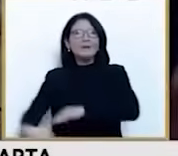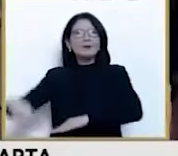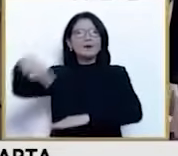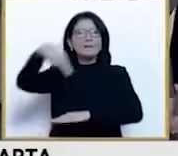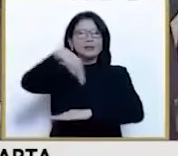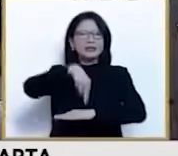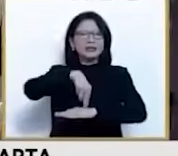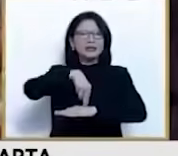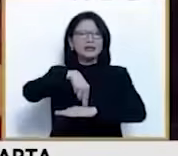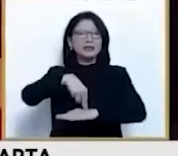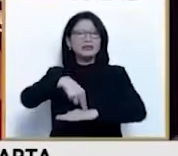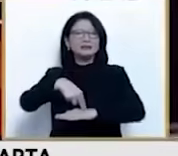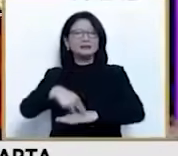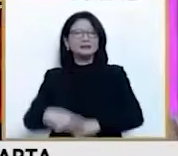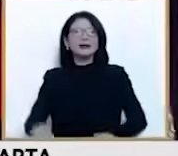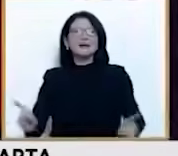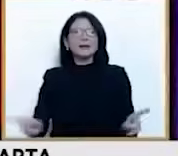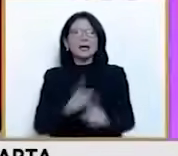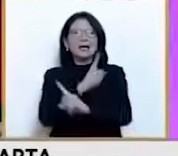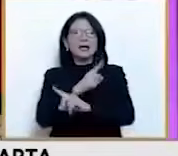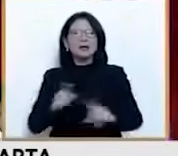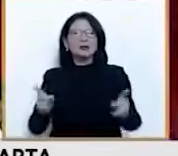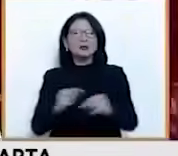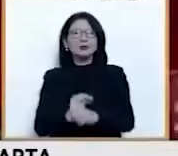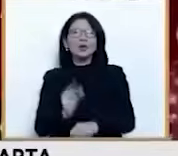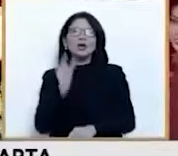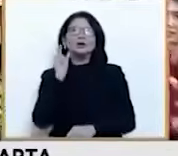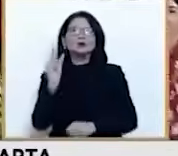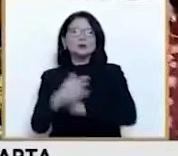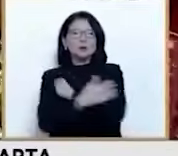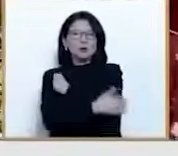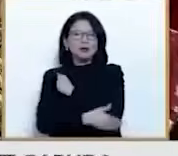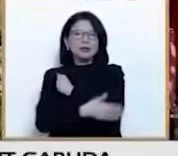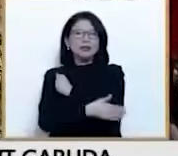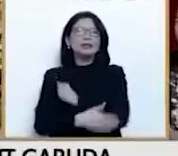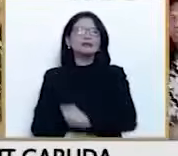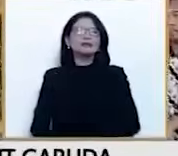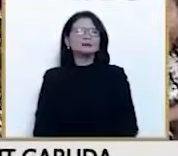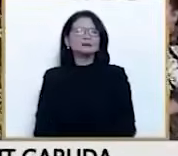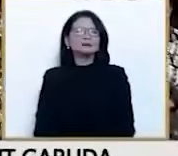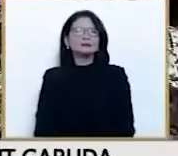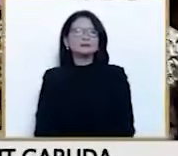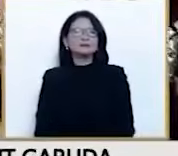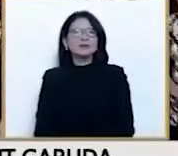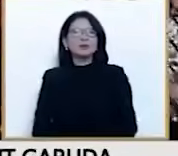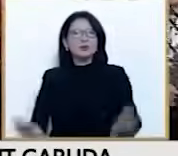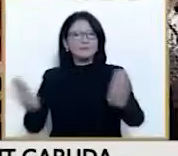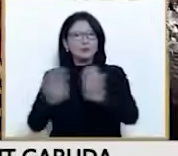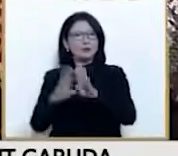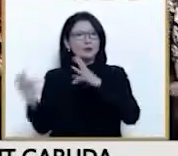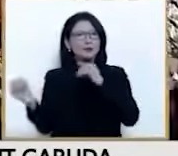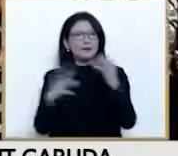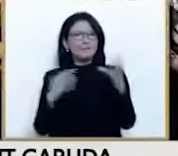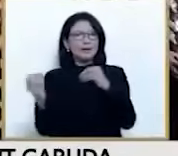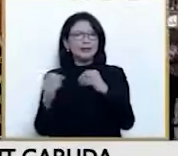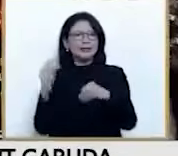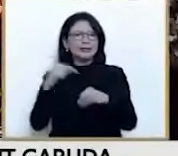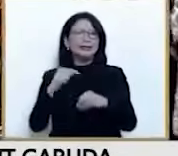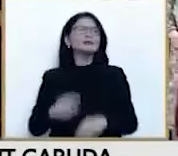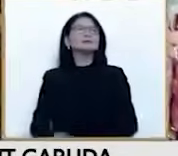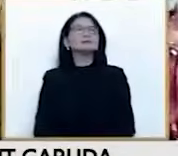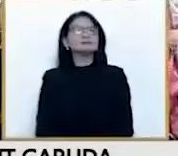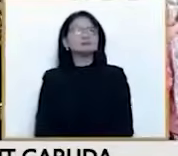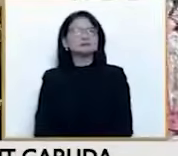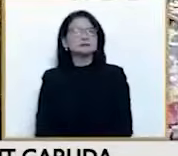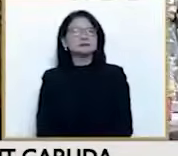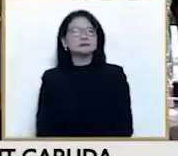dulu. Kita akan menyanyikan lagu Bagimu Negeri untuk menutup rangkaian debat Pilkada DKI